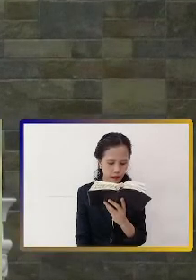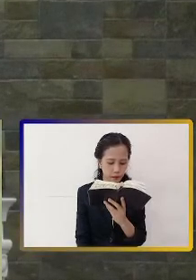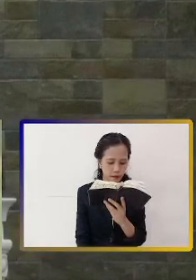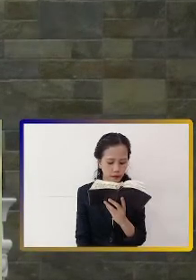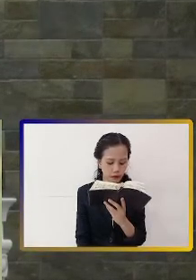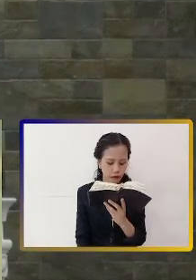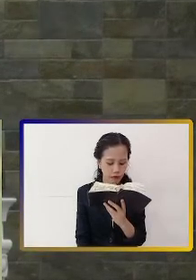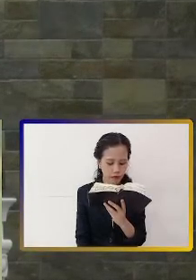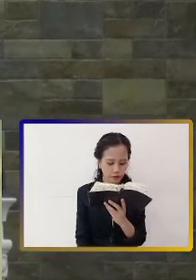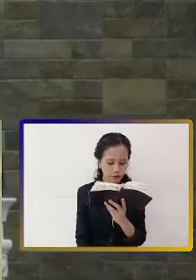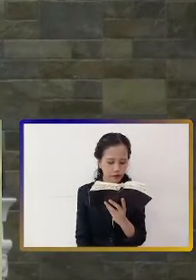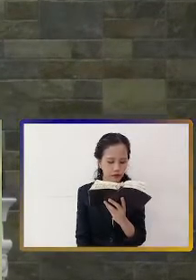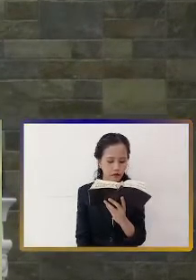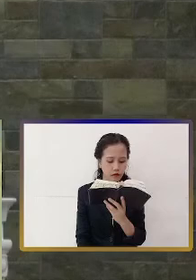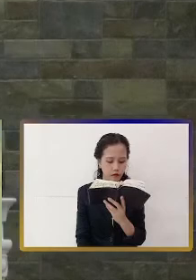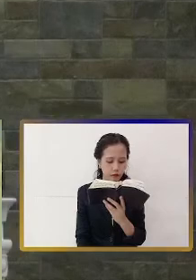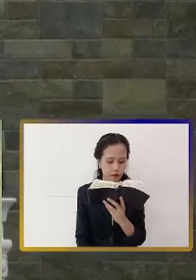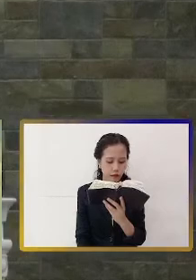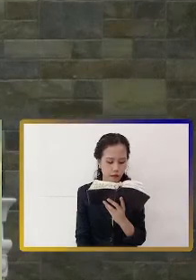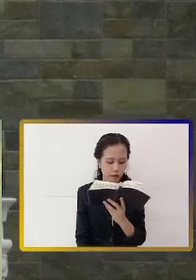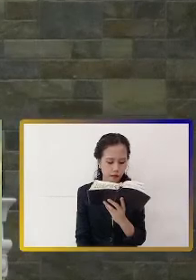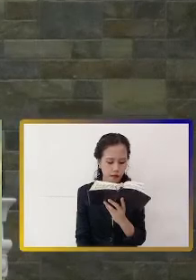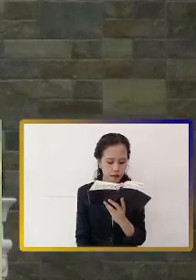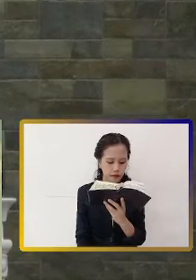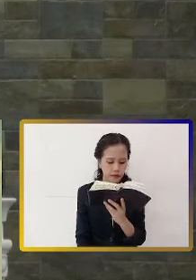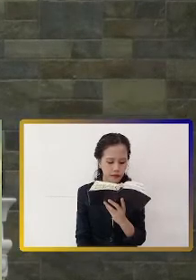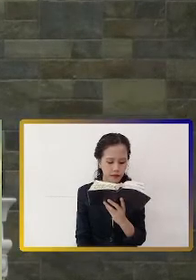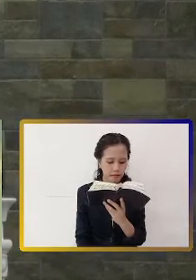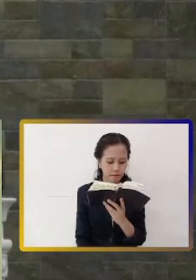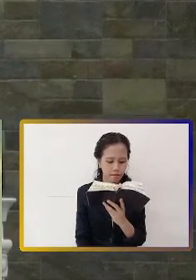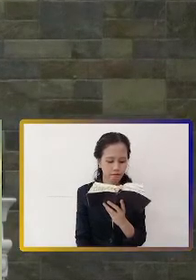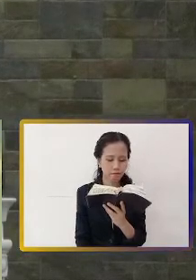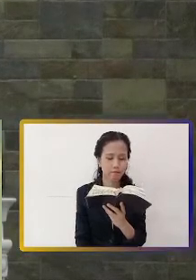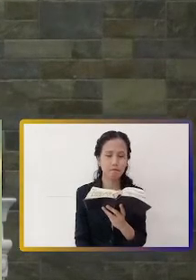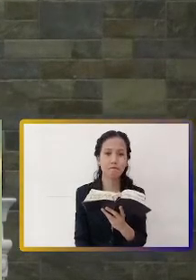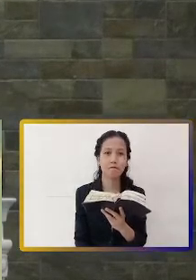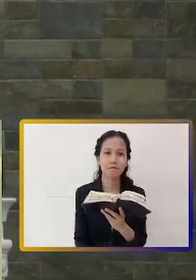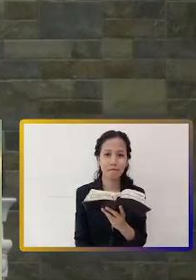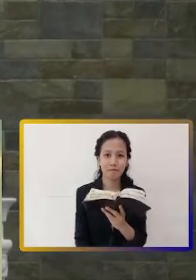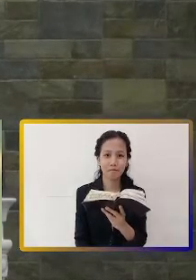judgment, which is nami-miss ng marami.